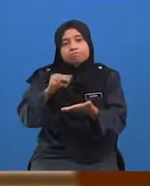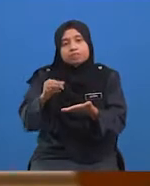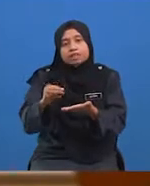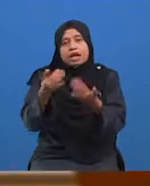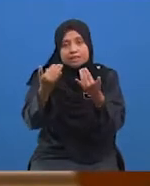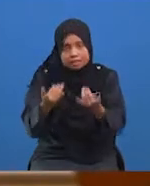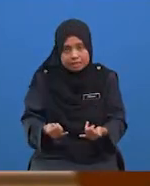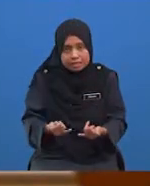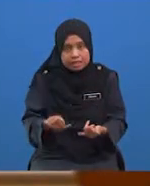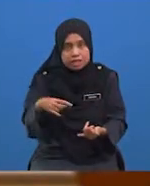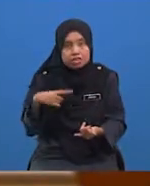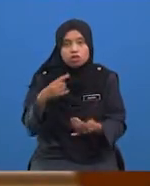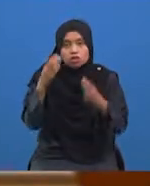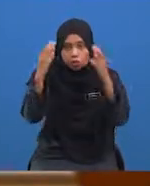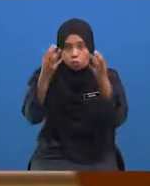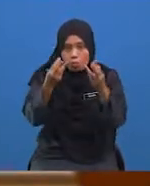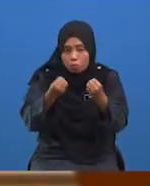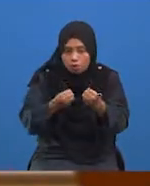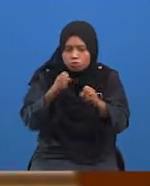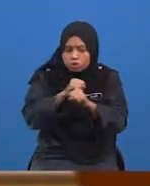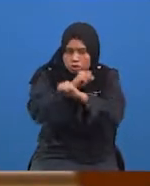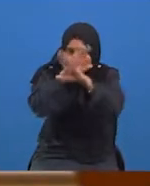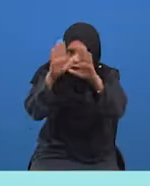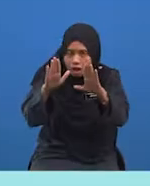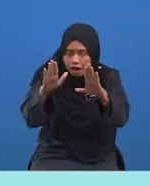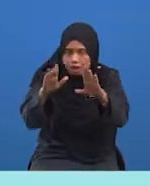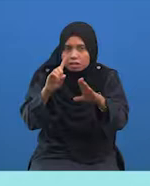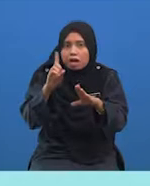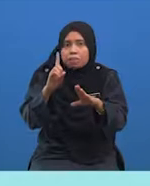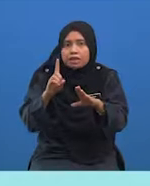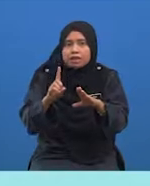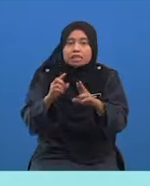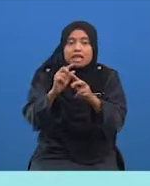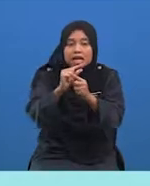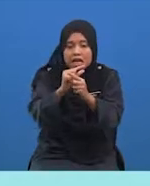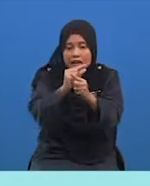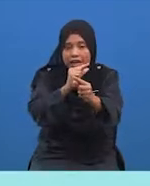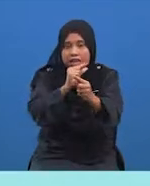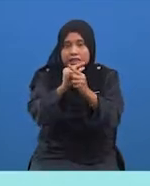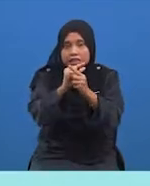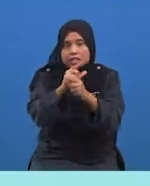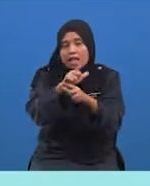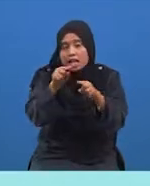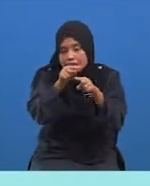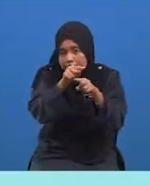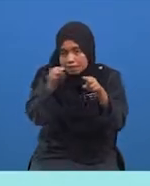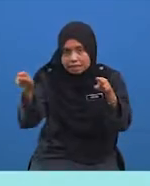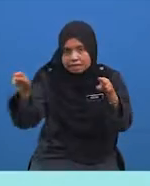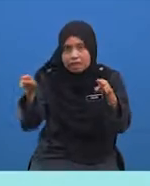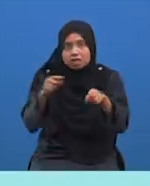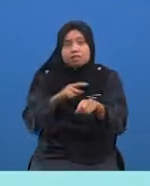Baiklah murid-murid, sekarang cikgu ingin menerangkan tentang kedudukan garis lintang mengikut zon